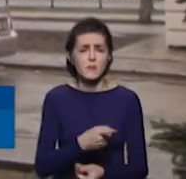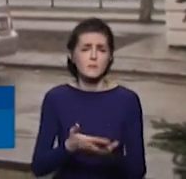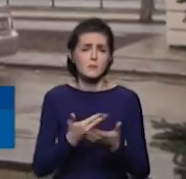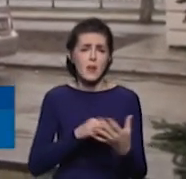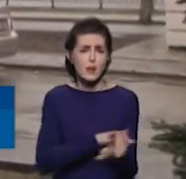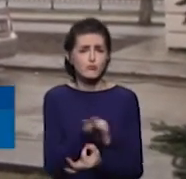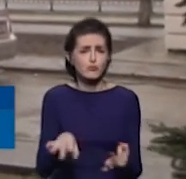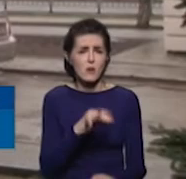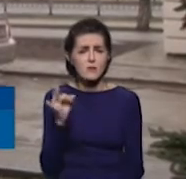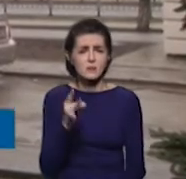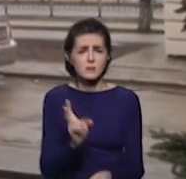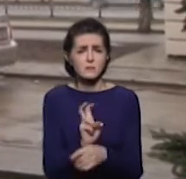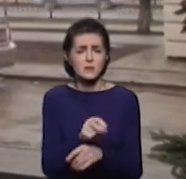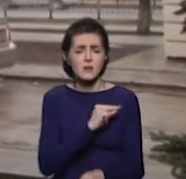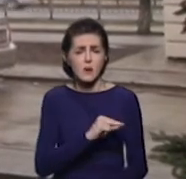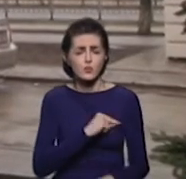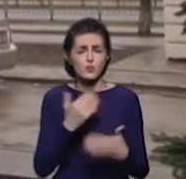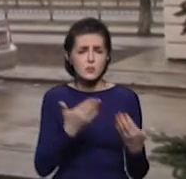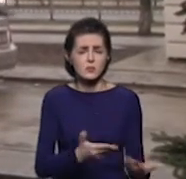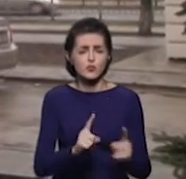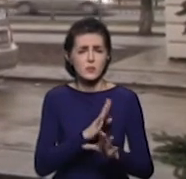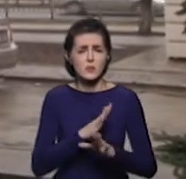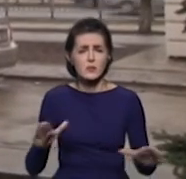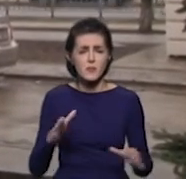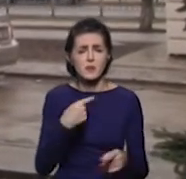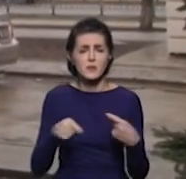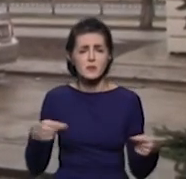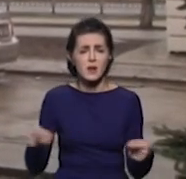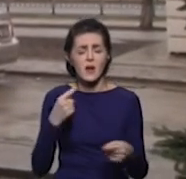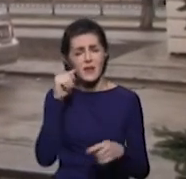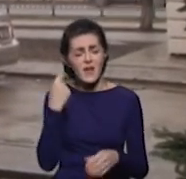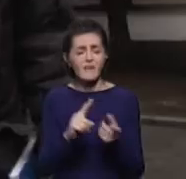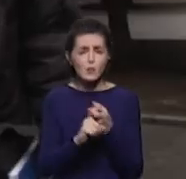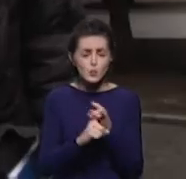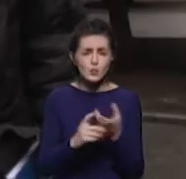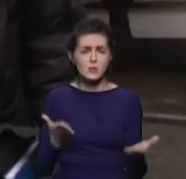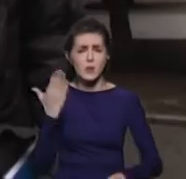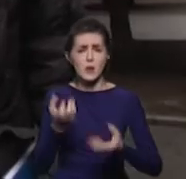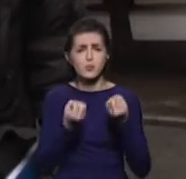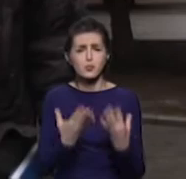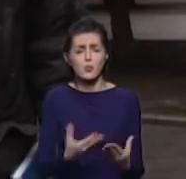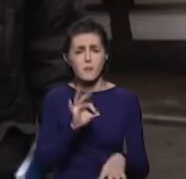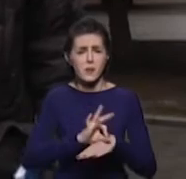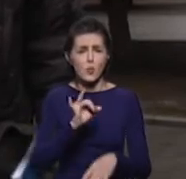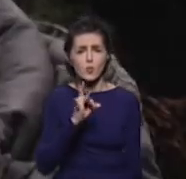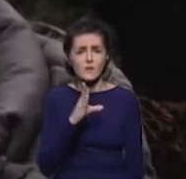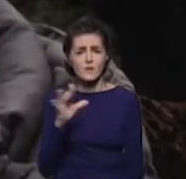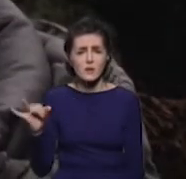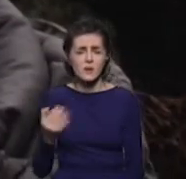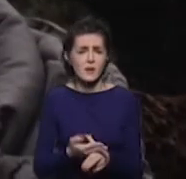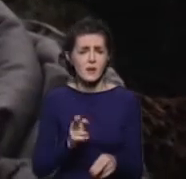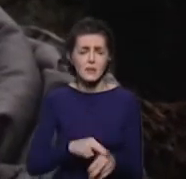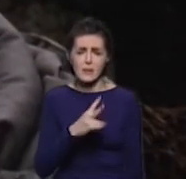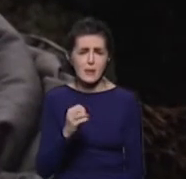раз з'являтися на роботі не тільки з симптомами коронавірусу, а й просто з симптомами респіраторних захворювань. Це не